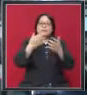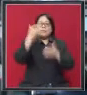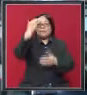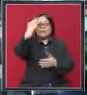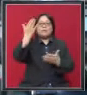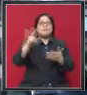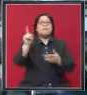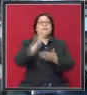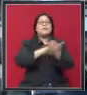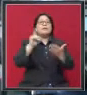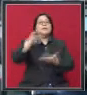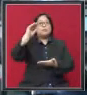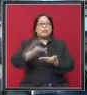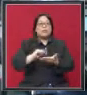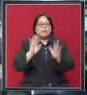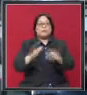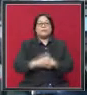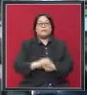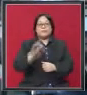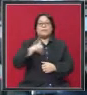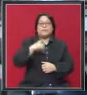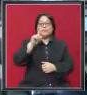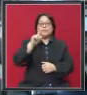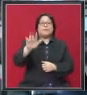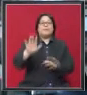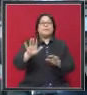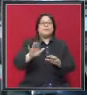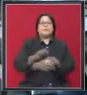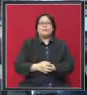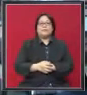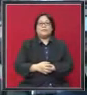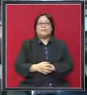tahu kat mana yang dikurangkan tu. Okey, nanti saya...